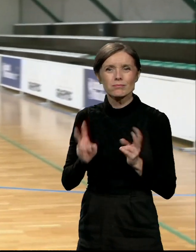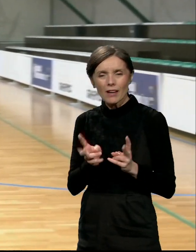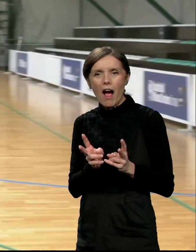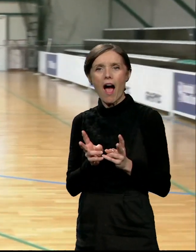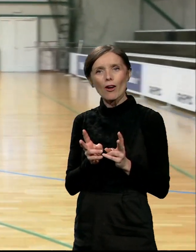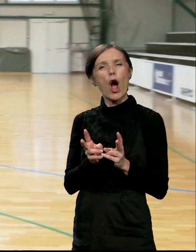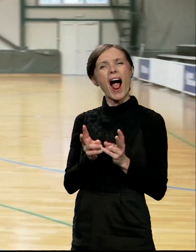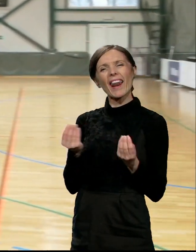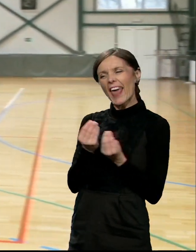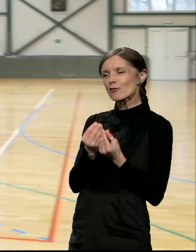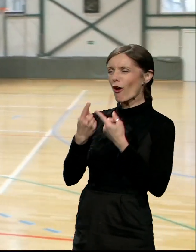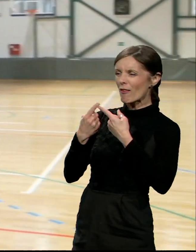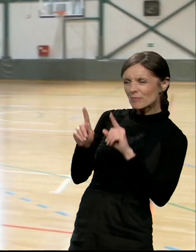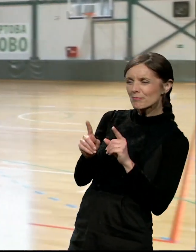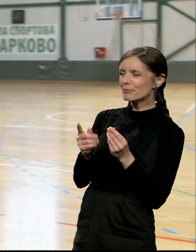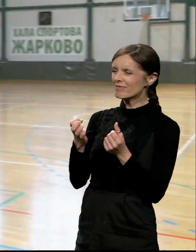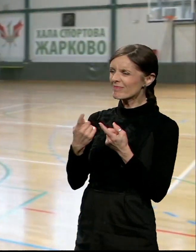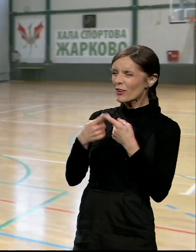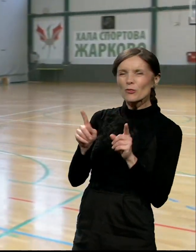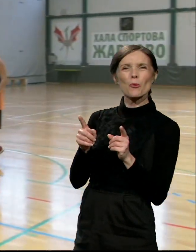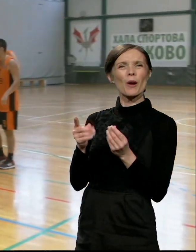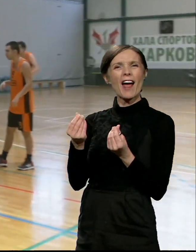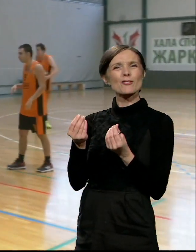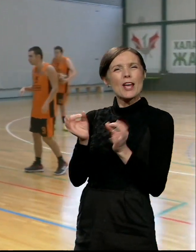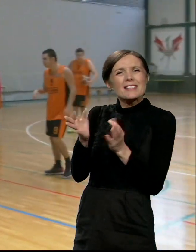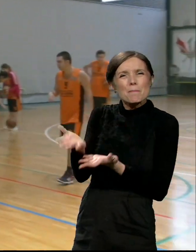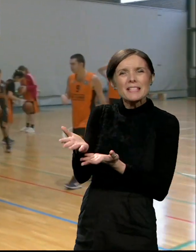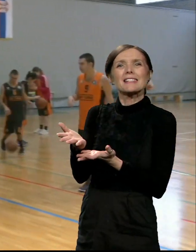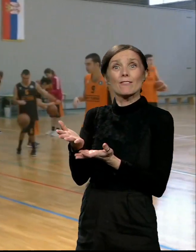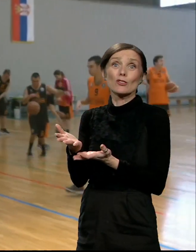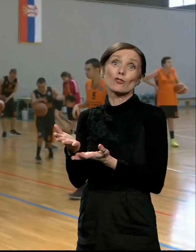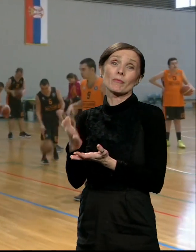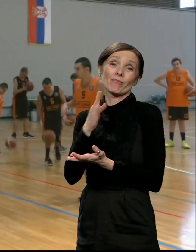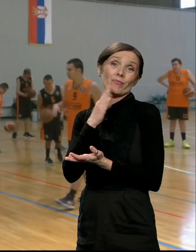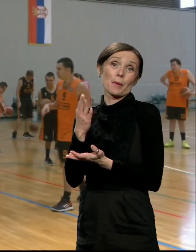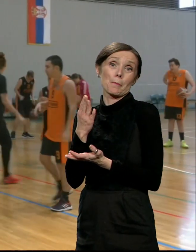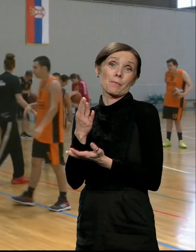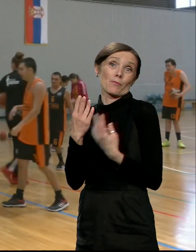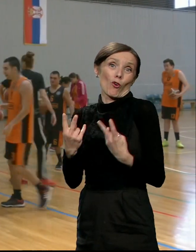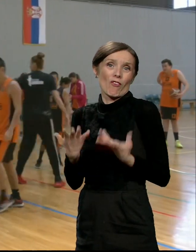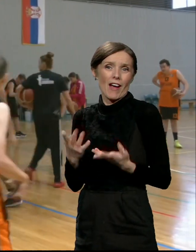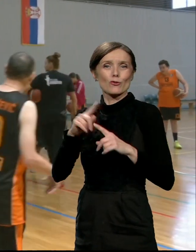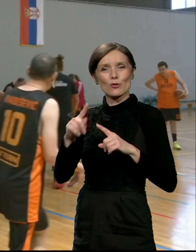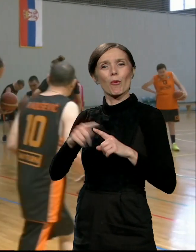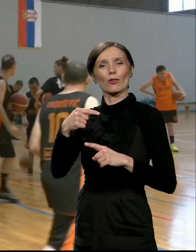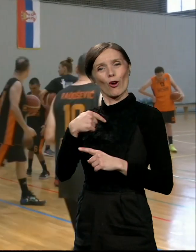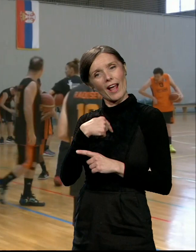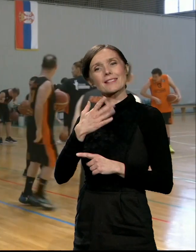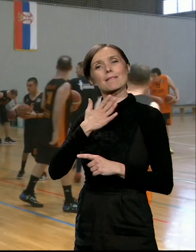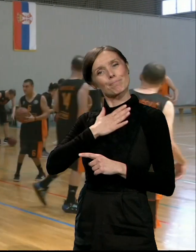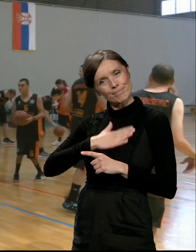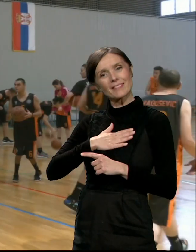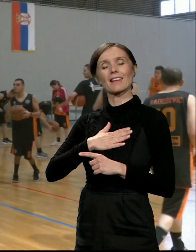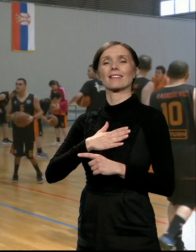specifičnost ili originalnost u izvođenju istog isto jako, jako značajna, i tako sam nekako želela da skrenem